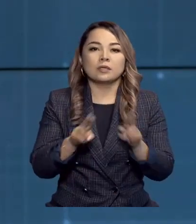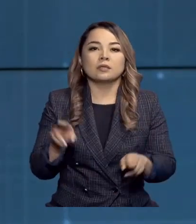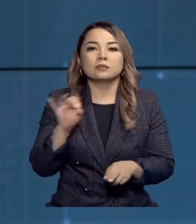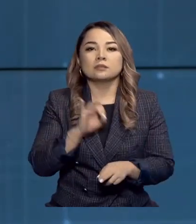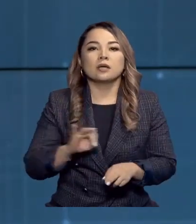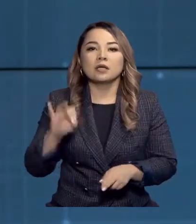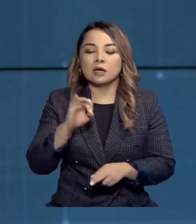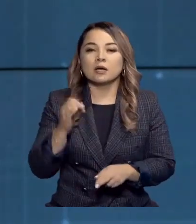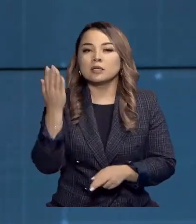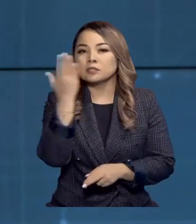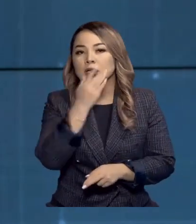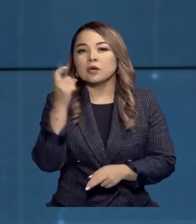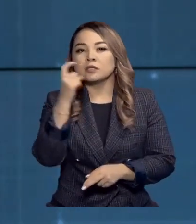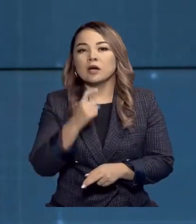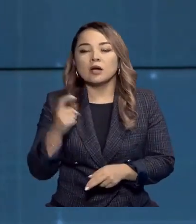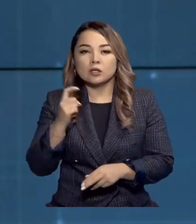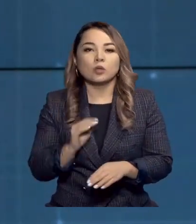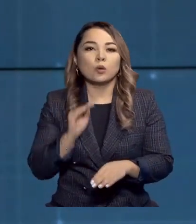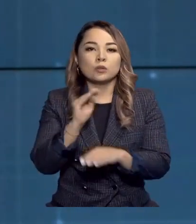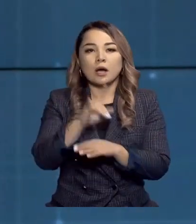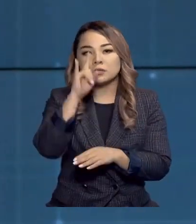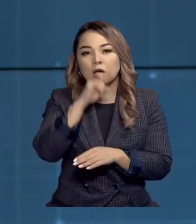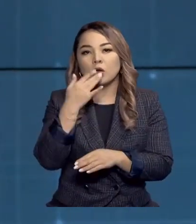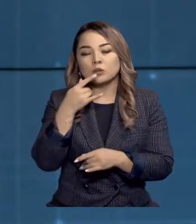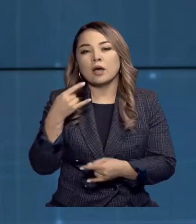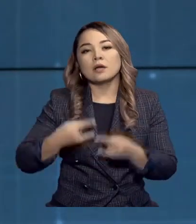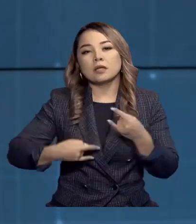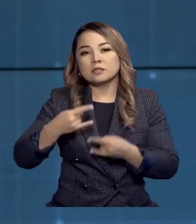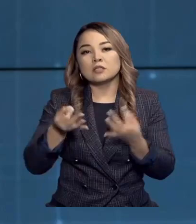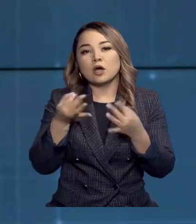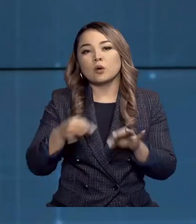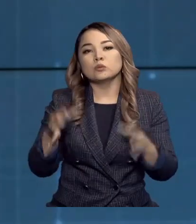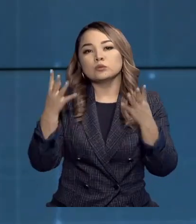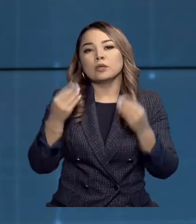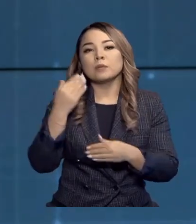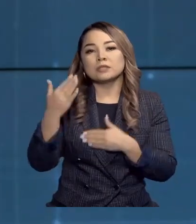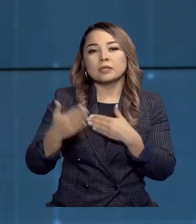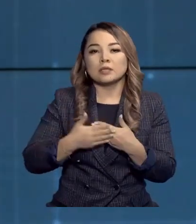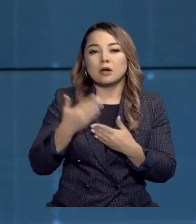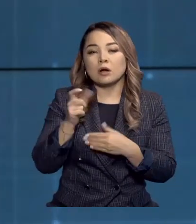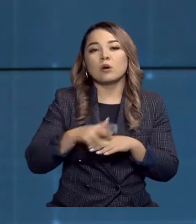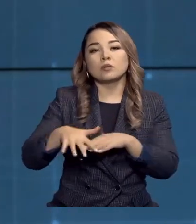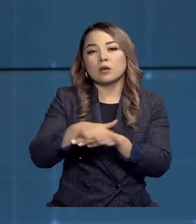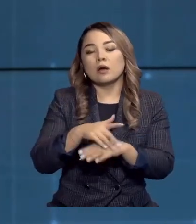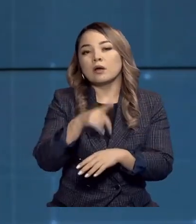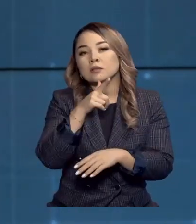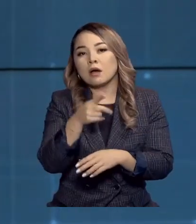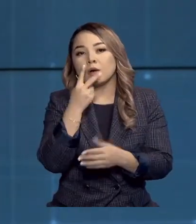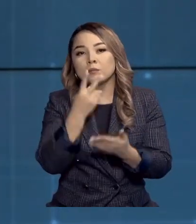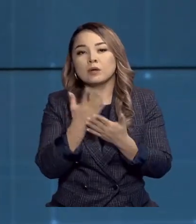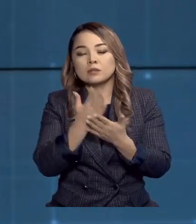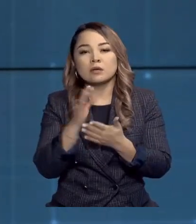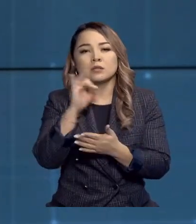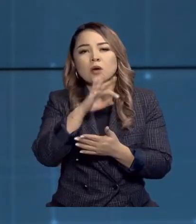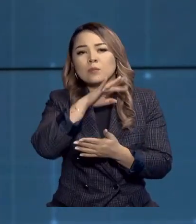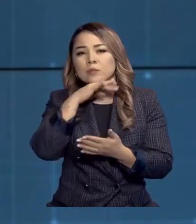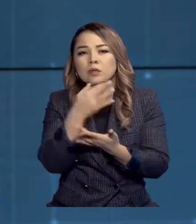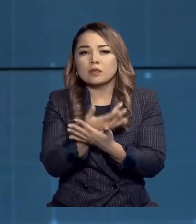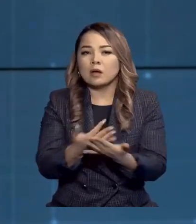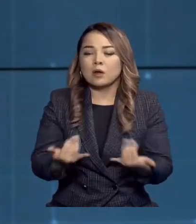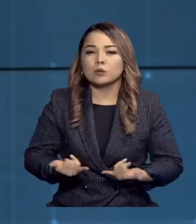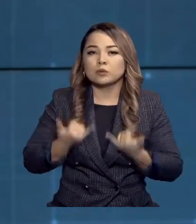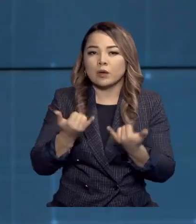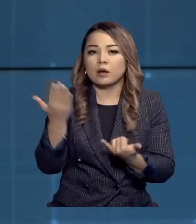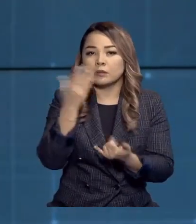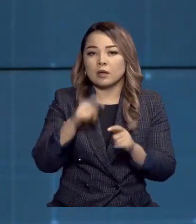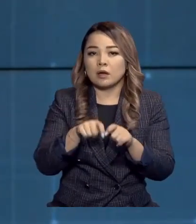тарихи телехикаямен толғады. Қазақстан ұлттық арнасы тәуелсіздік мерекесі қарсаңында көрермендер назарына тағылымы мол туындыларды ұсынбақ. Дәл